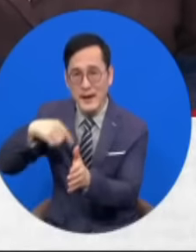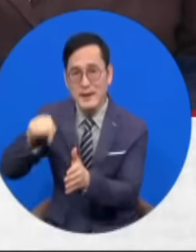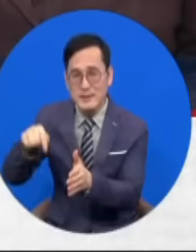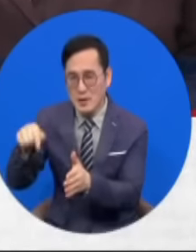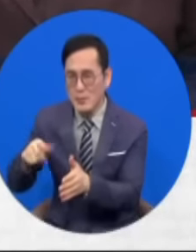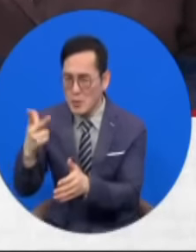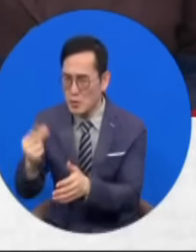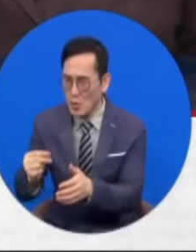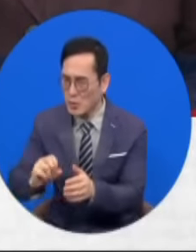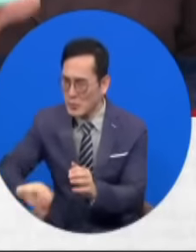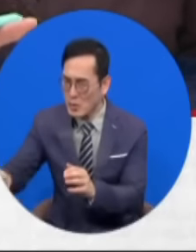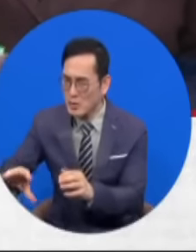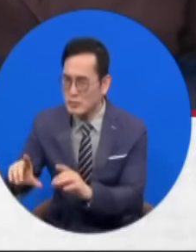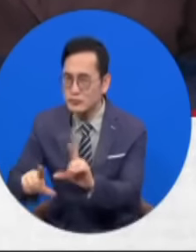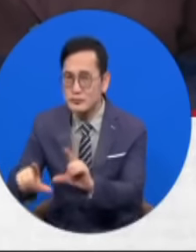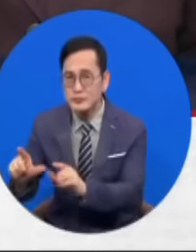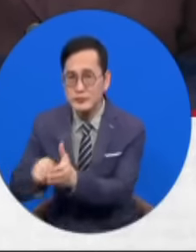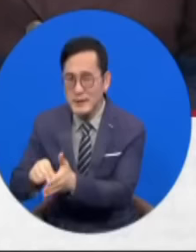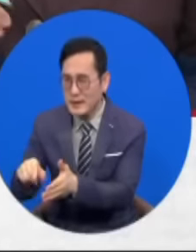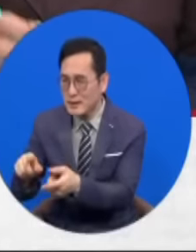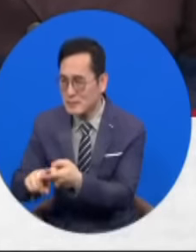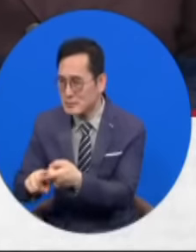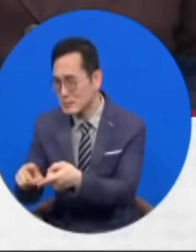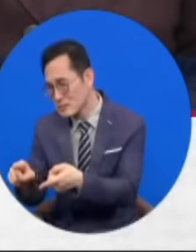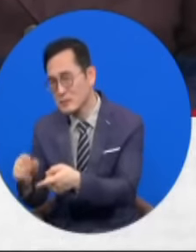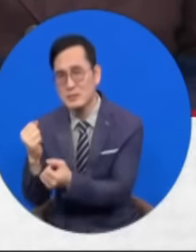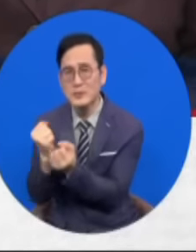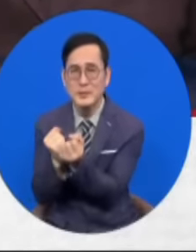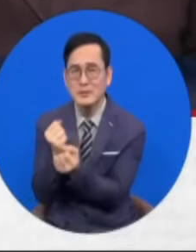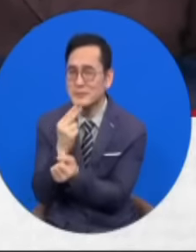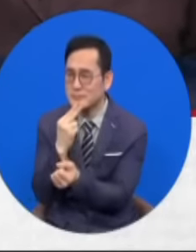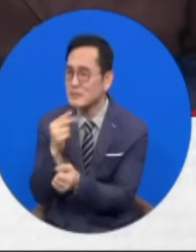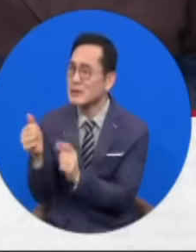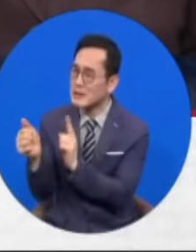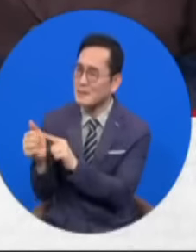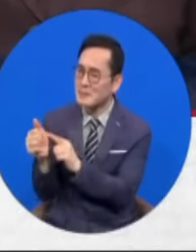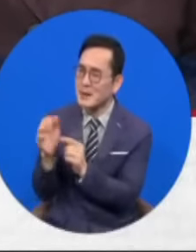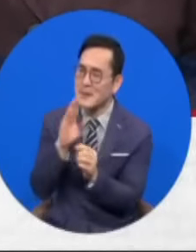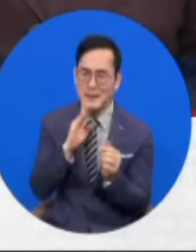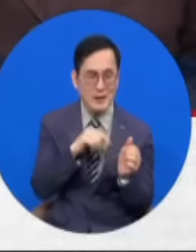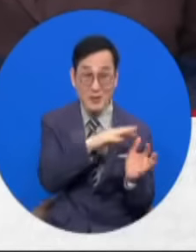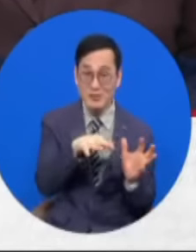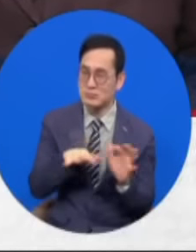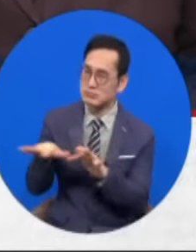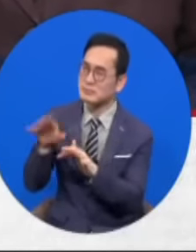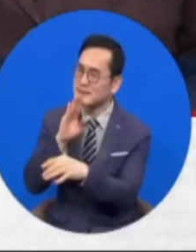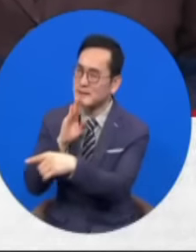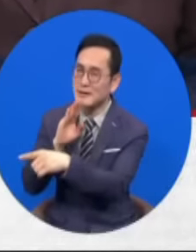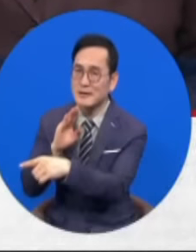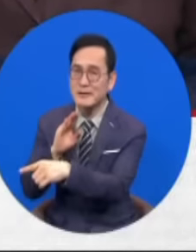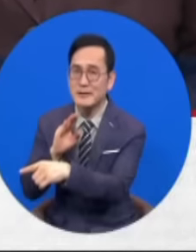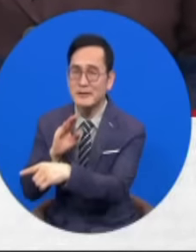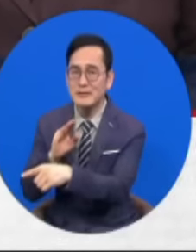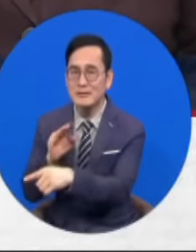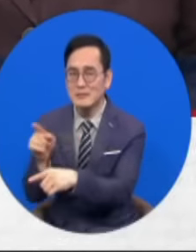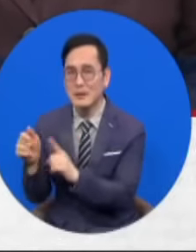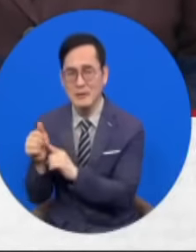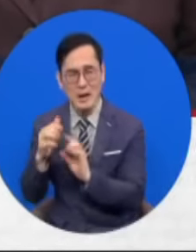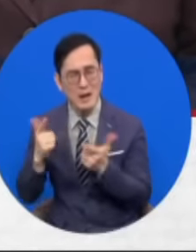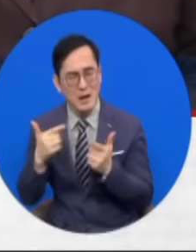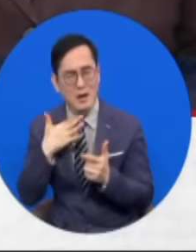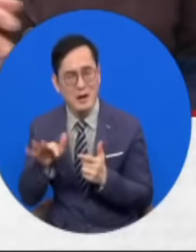이루어지는게 맞다라고 우선 말씀드리고요 그런데 두 번째는이 박상영 검사 관련해서는 이화영 부지사 관련한